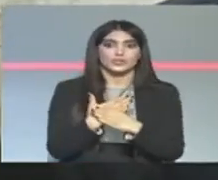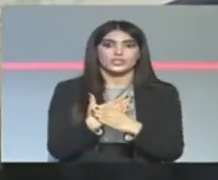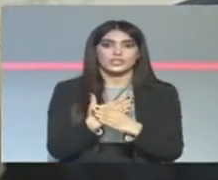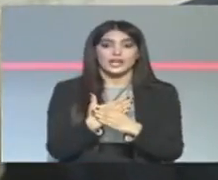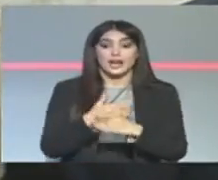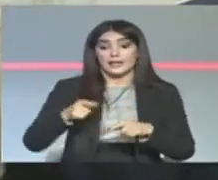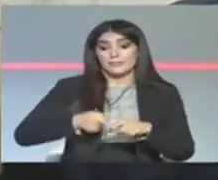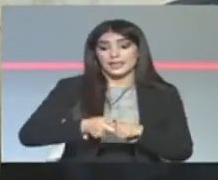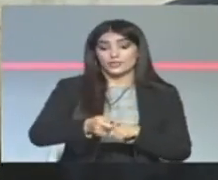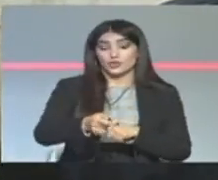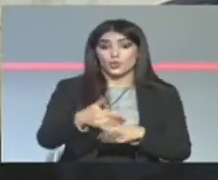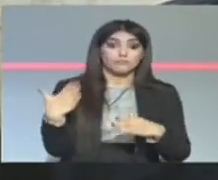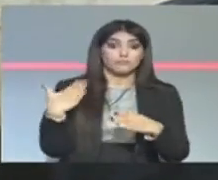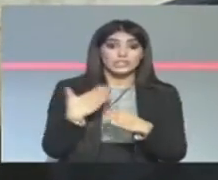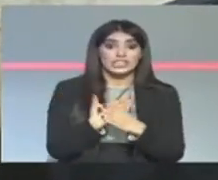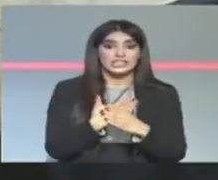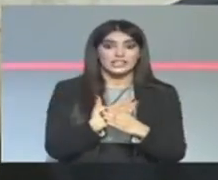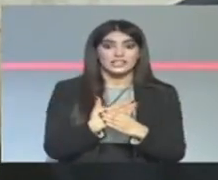في القريب العاجل